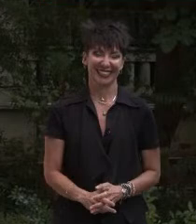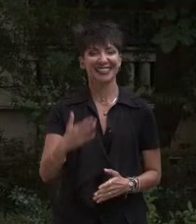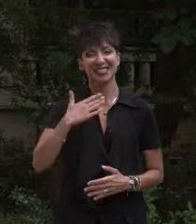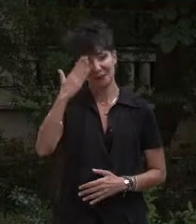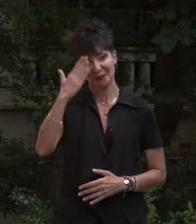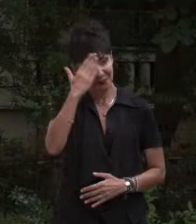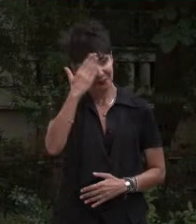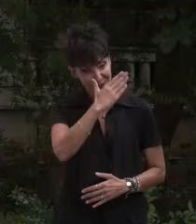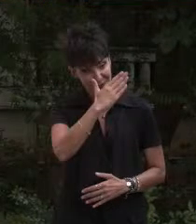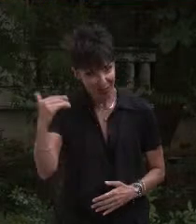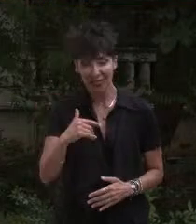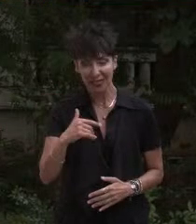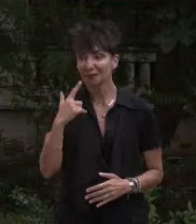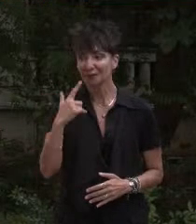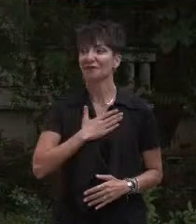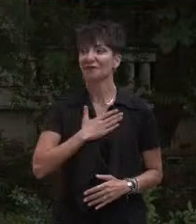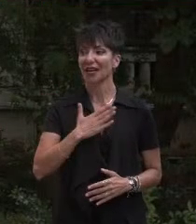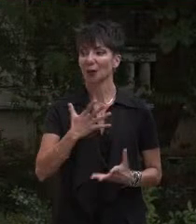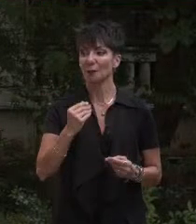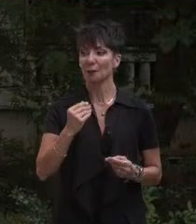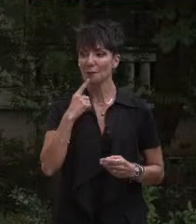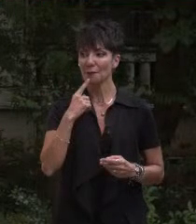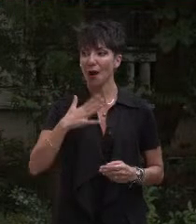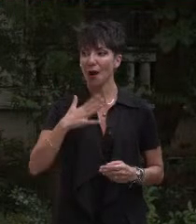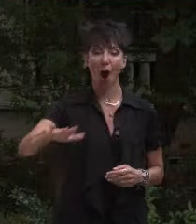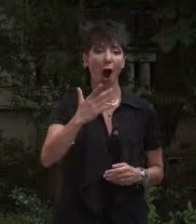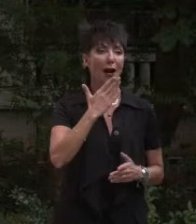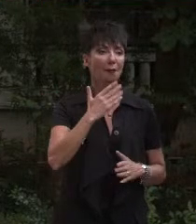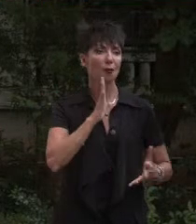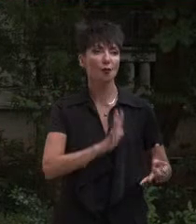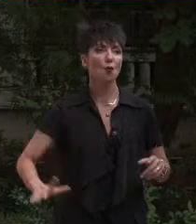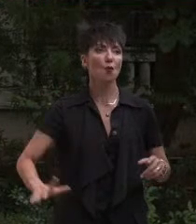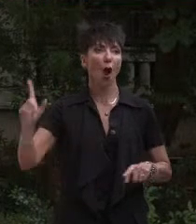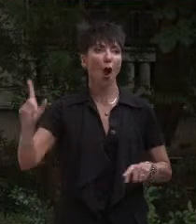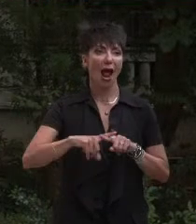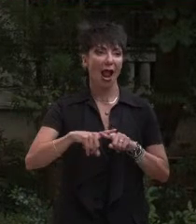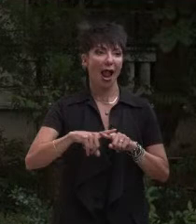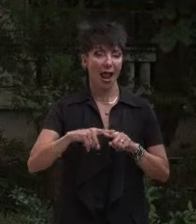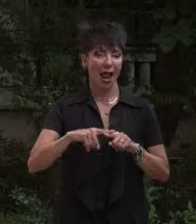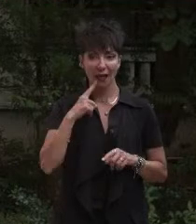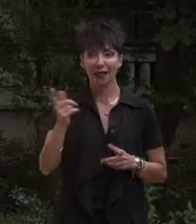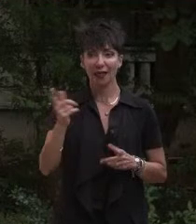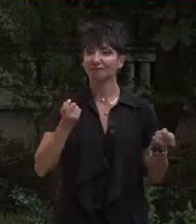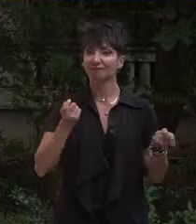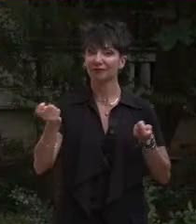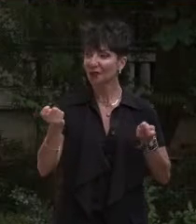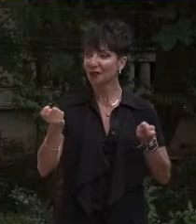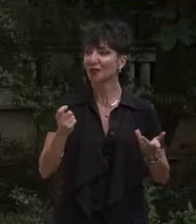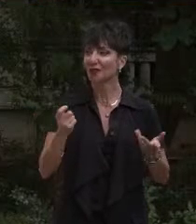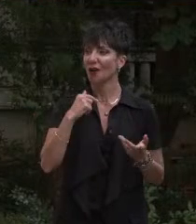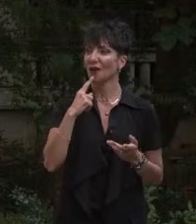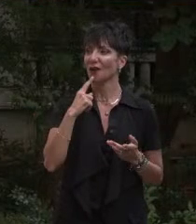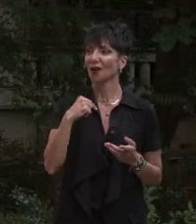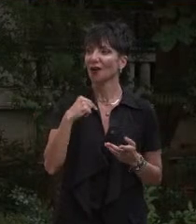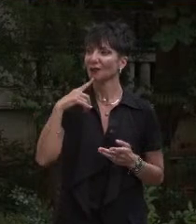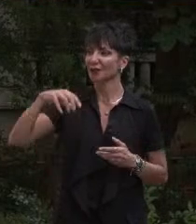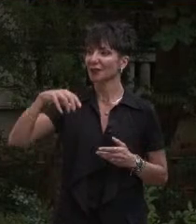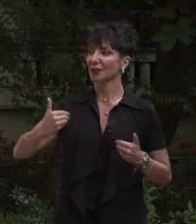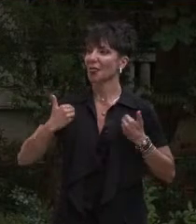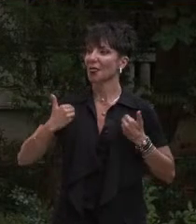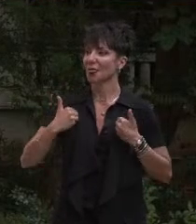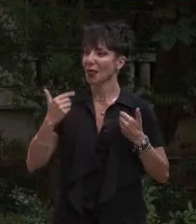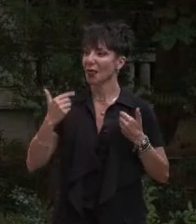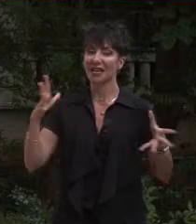Καλησπέρα και από μένα. Ευχαριστώ πάρα πολύ όλα τα παιδιά από όλη την Ελλάδα που ήρθαν, τους διοργανωτές του τομέα νεότητας,